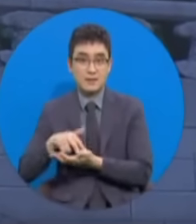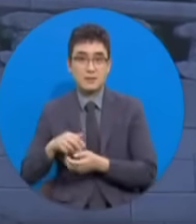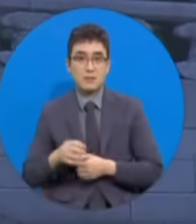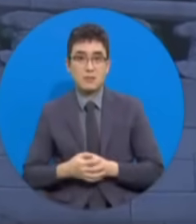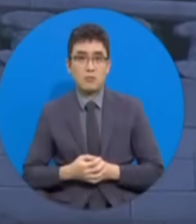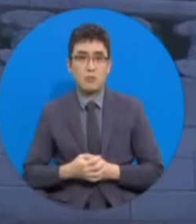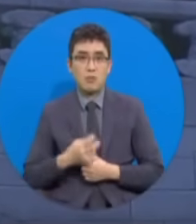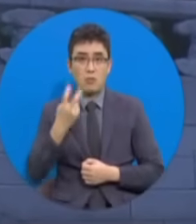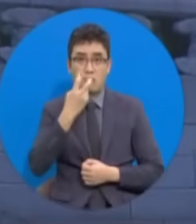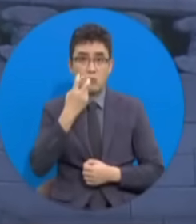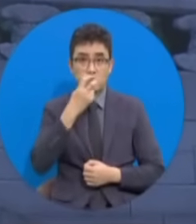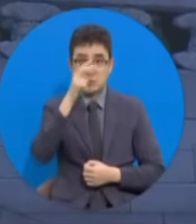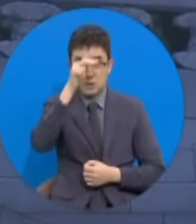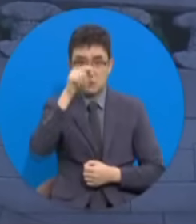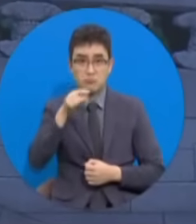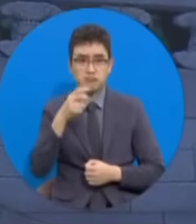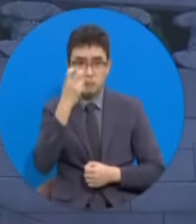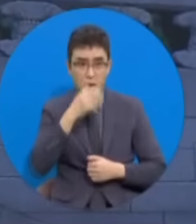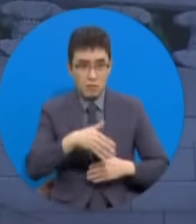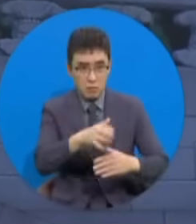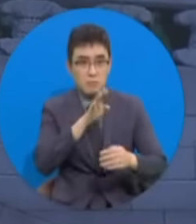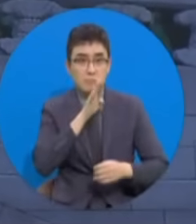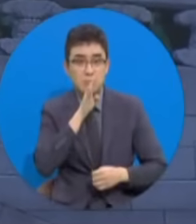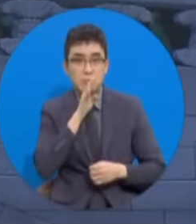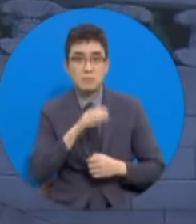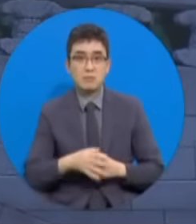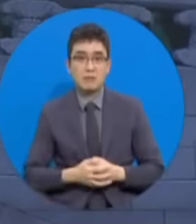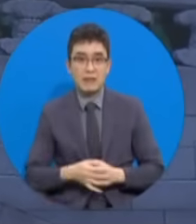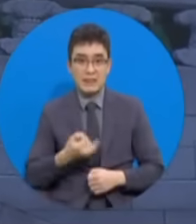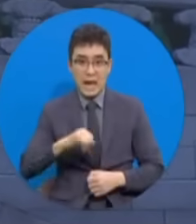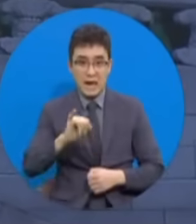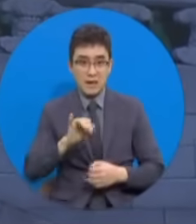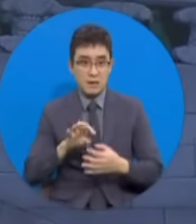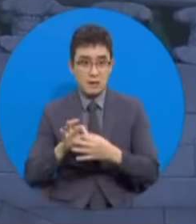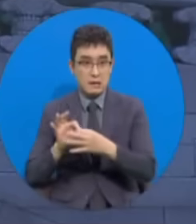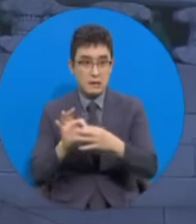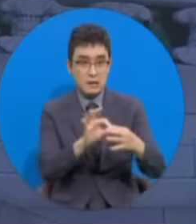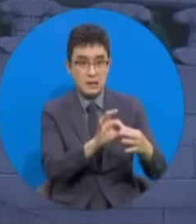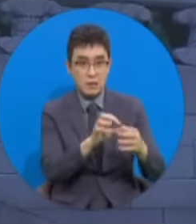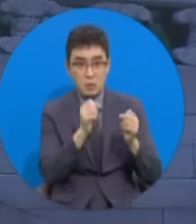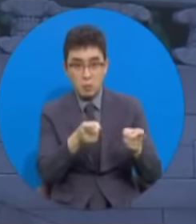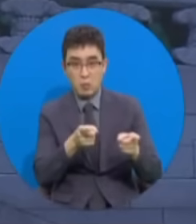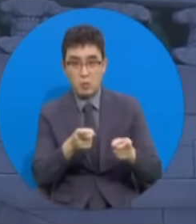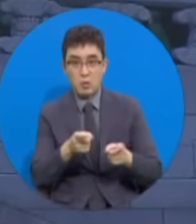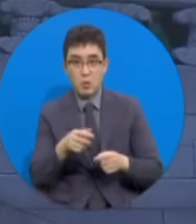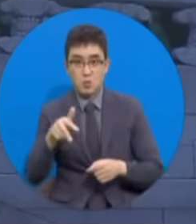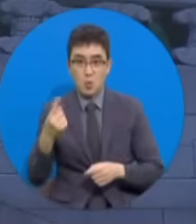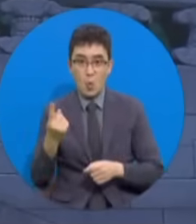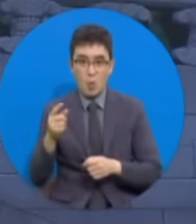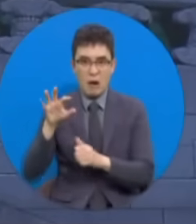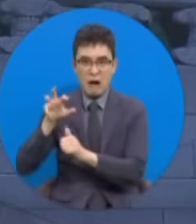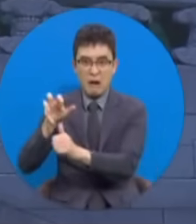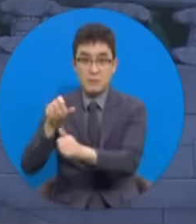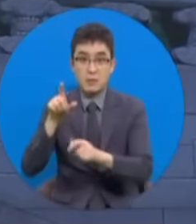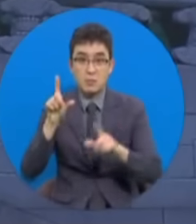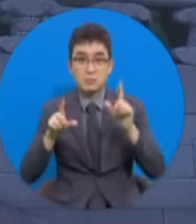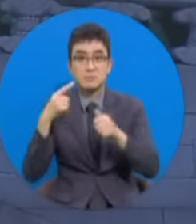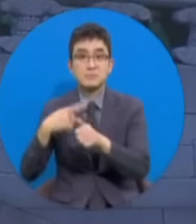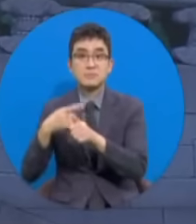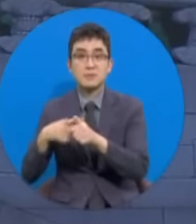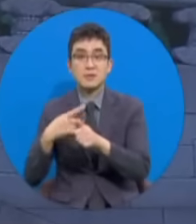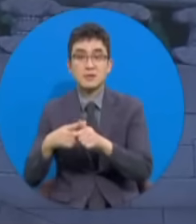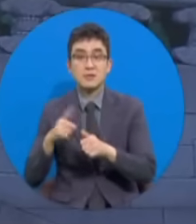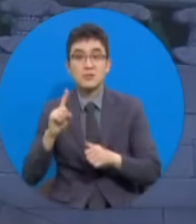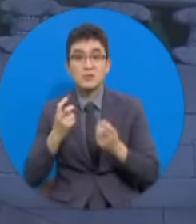검찰이 수사를 해야지 딸 기소 여부를 빌미로 조 전 장관 자백을 압박하고 있다라는 비판의 목소리도 있던데